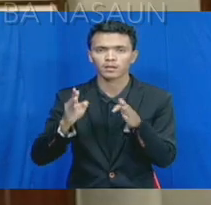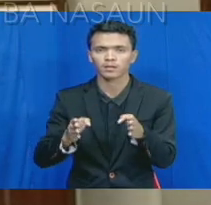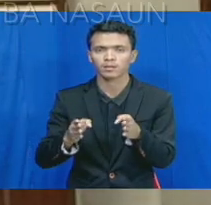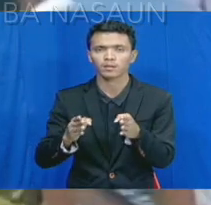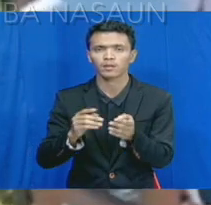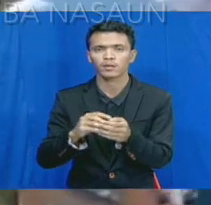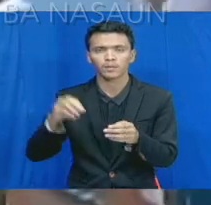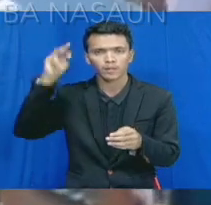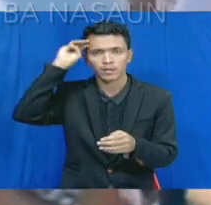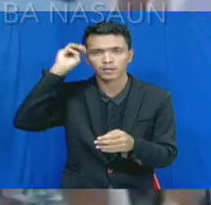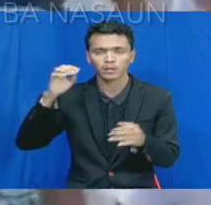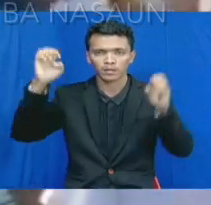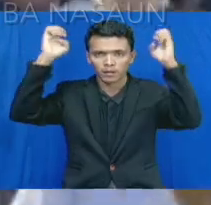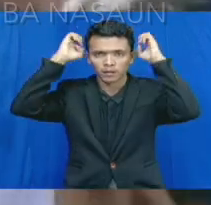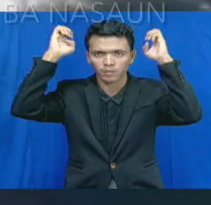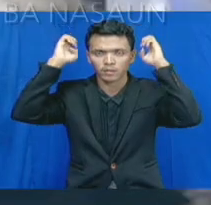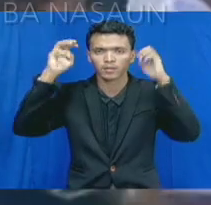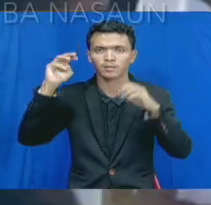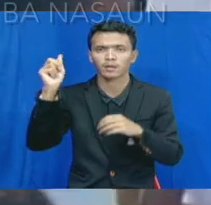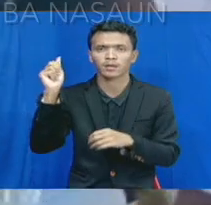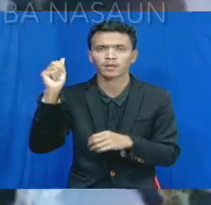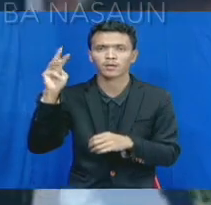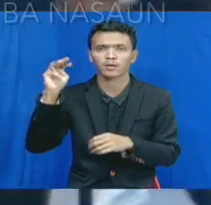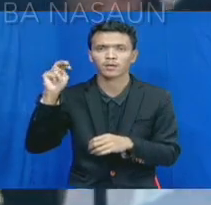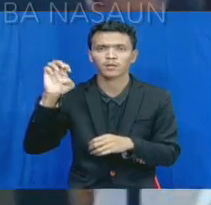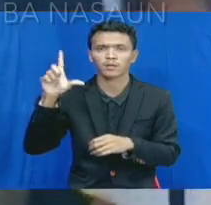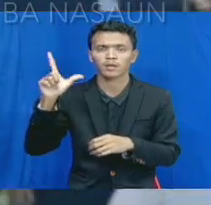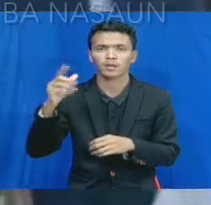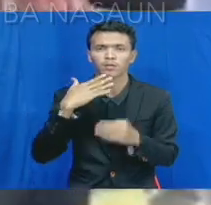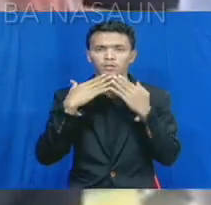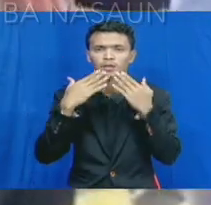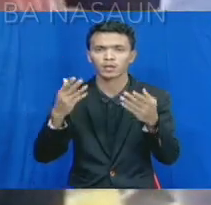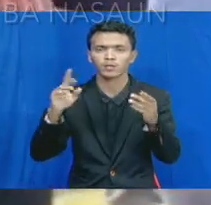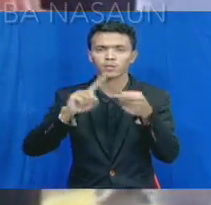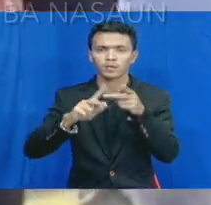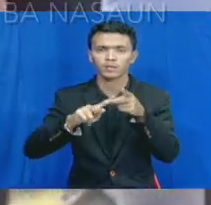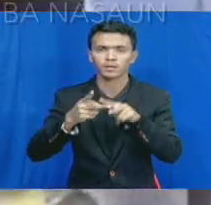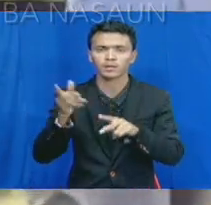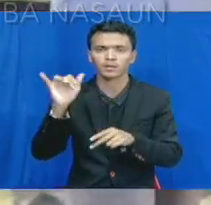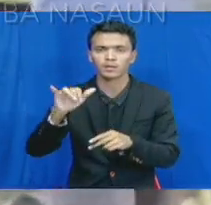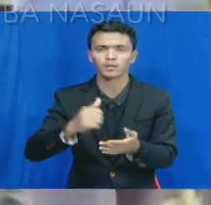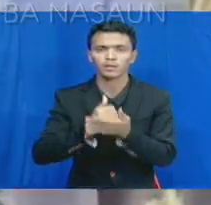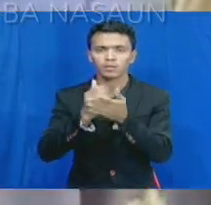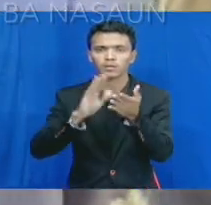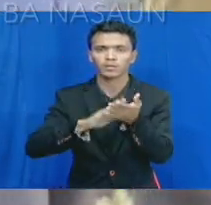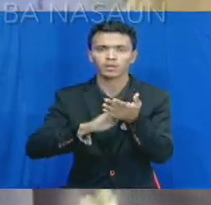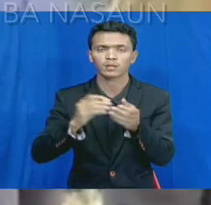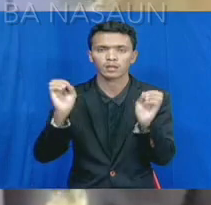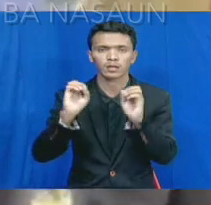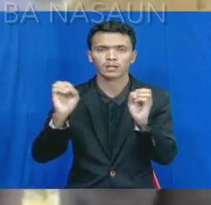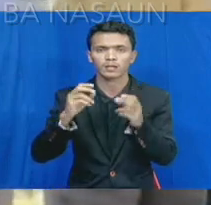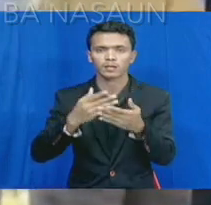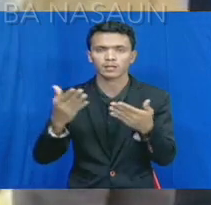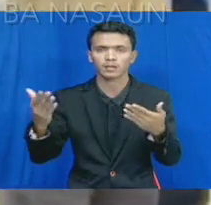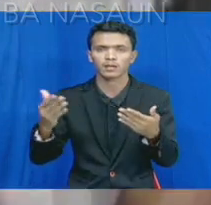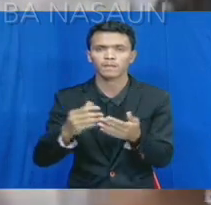Ensino, Ministério Educação Luiz Manuel Fernandes, agradece ao parceiro Sira Nebetulung Escola Sira, nebela e a